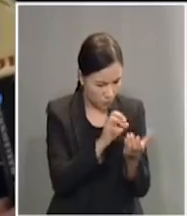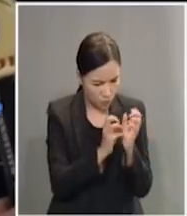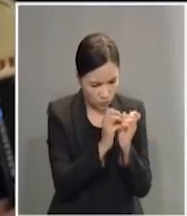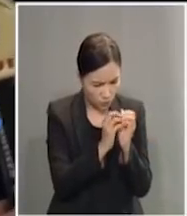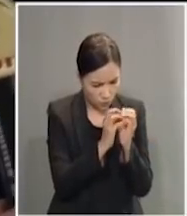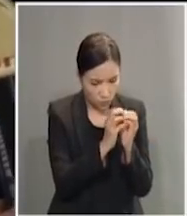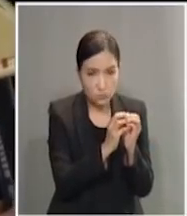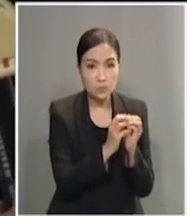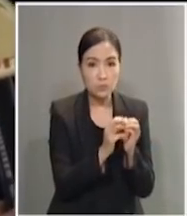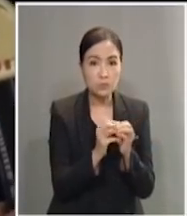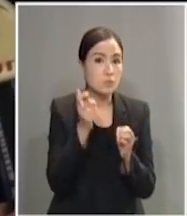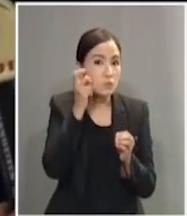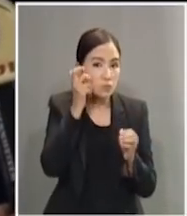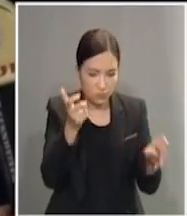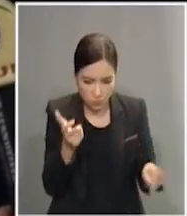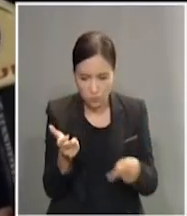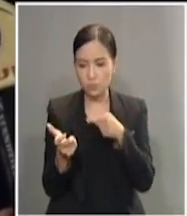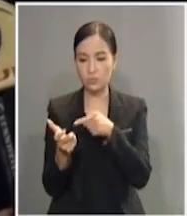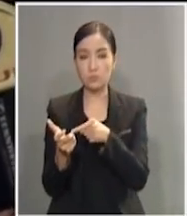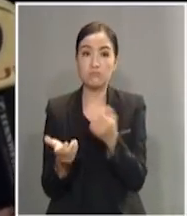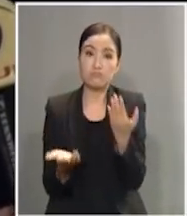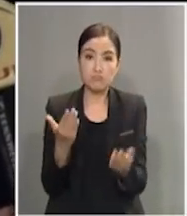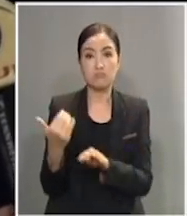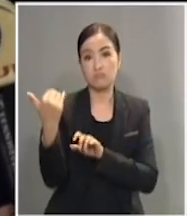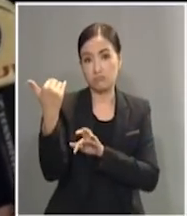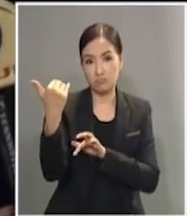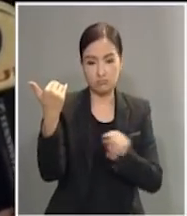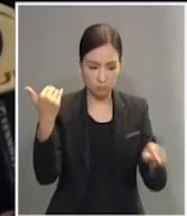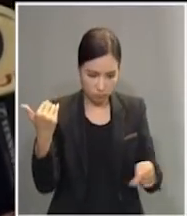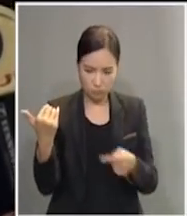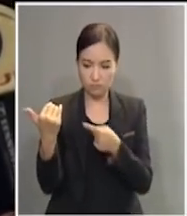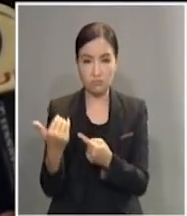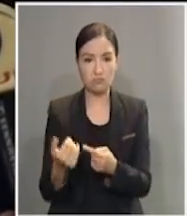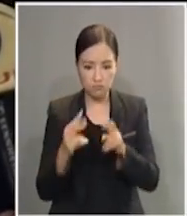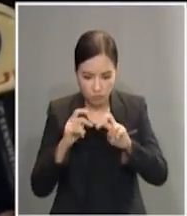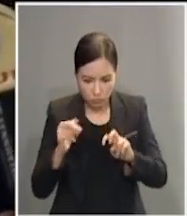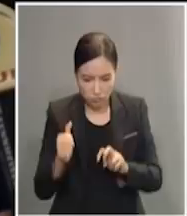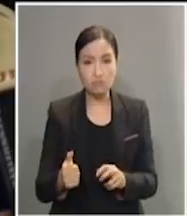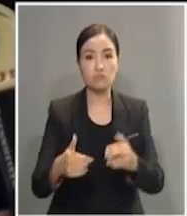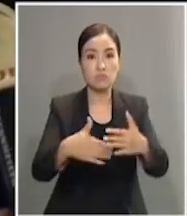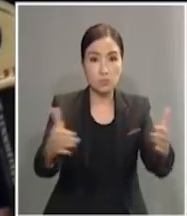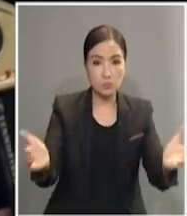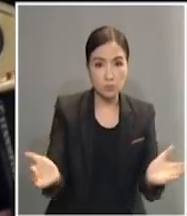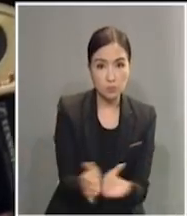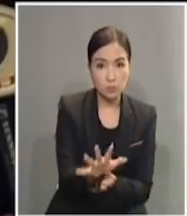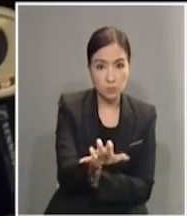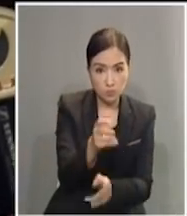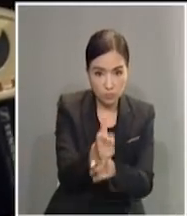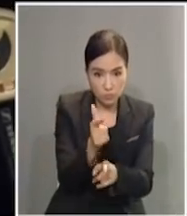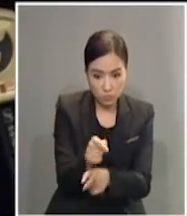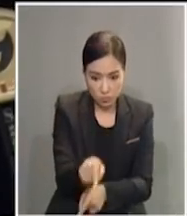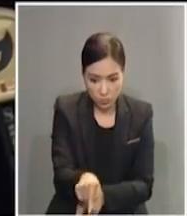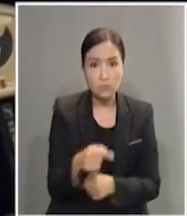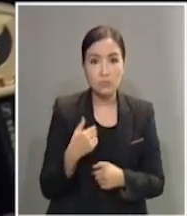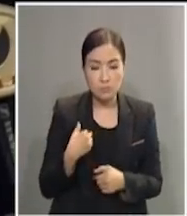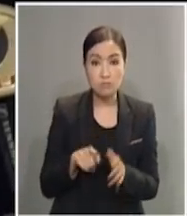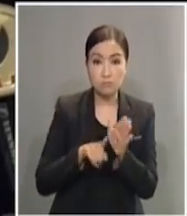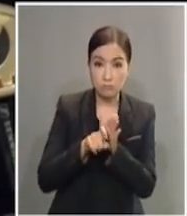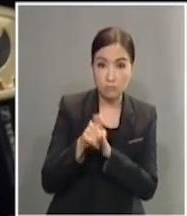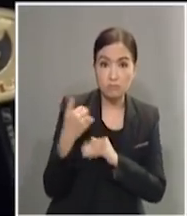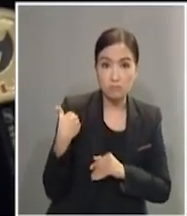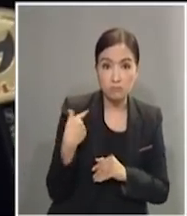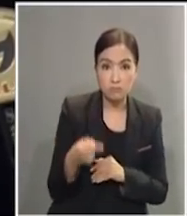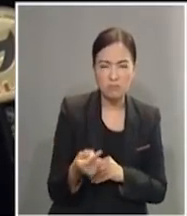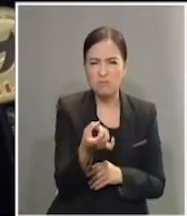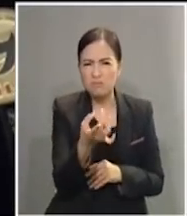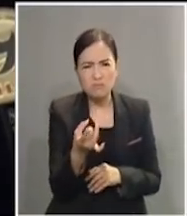พท์มือถือหรือเครื่องคอมพิวเตอร์ค่ะแล้วก็เราสามารถจะวิเคราะห์ว่าขณะนี้ในบ่อเลี้ยงกุ้งของเรามีเชื้อก่อโรค